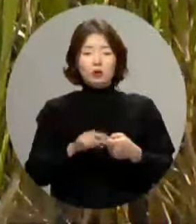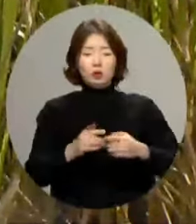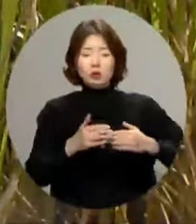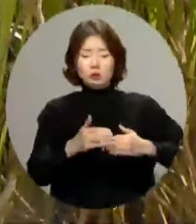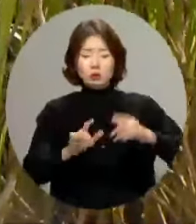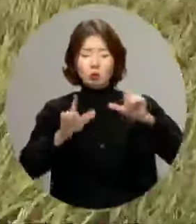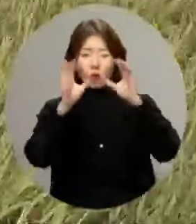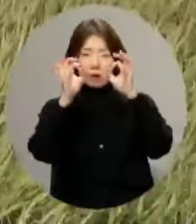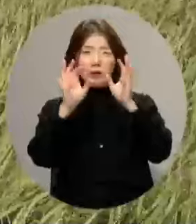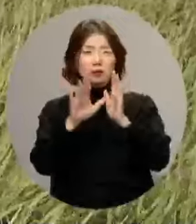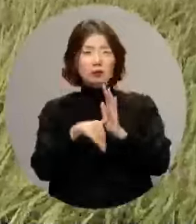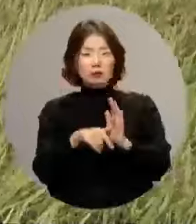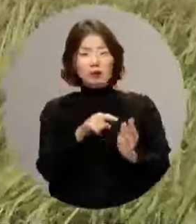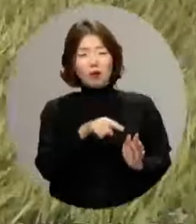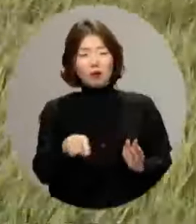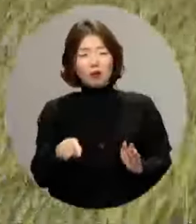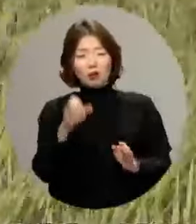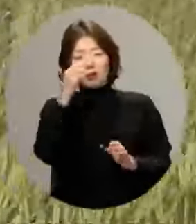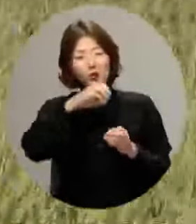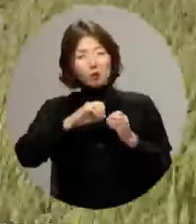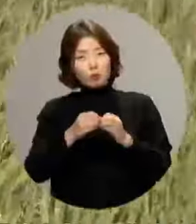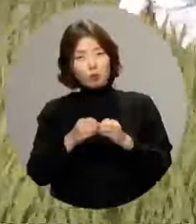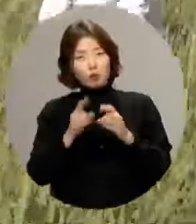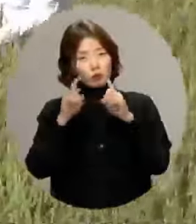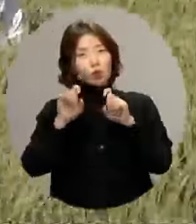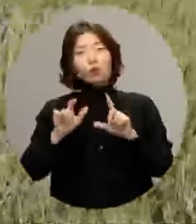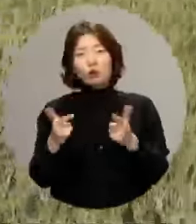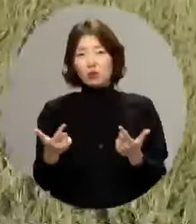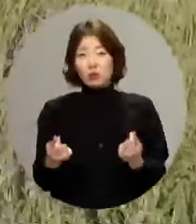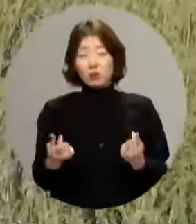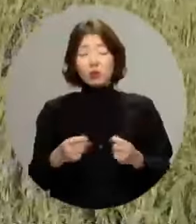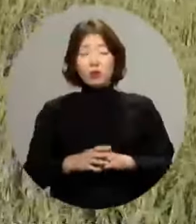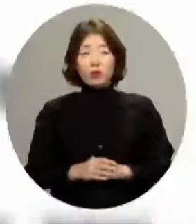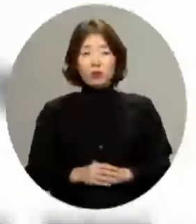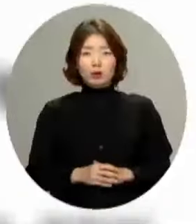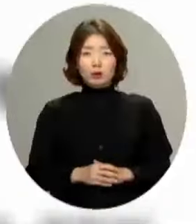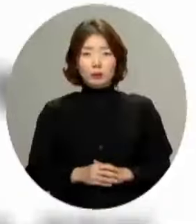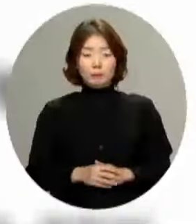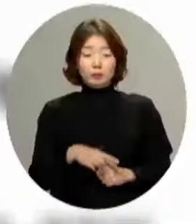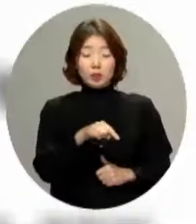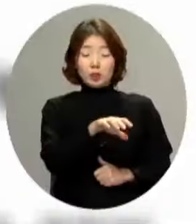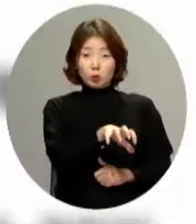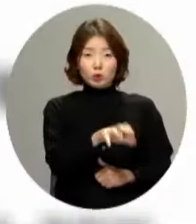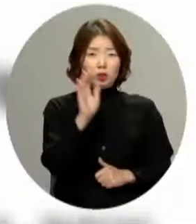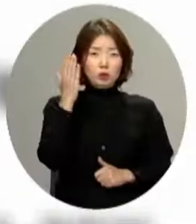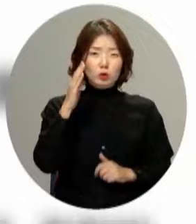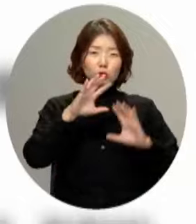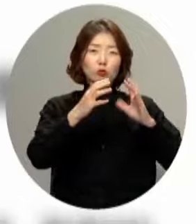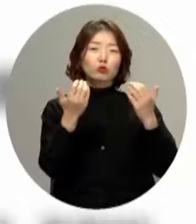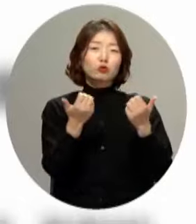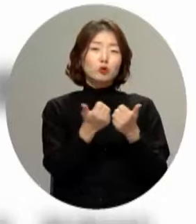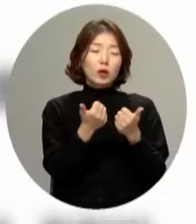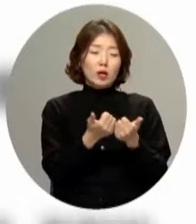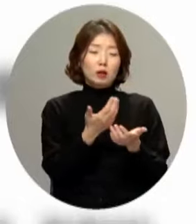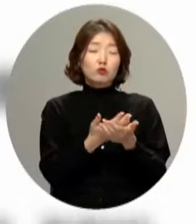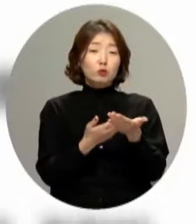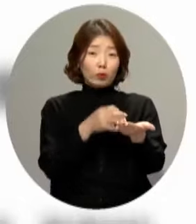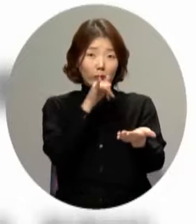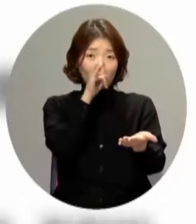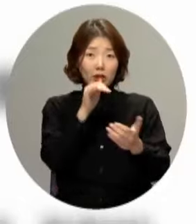경과를 살펴보면 아예 터무니없는 수준의 의혹 제기는 아닙니다. 국립종자원이 최근 국회에 제출한